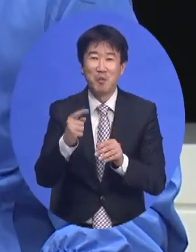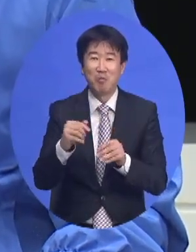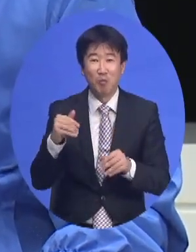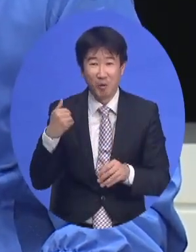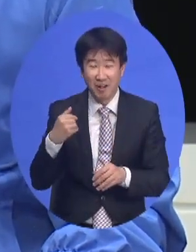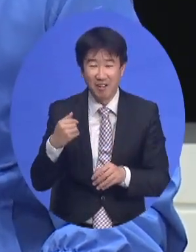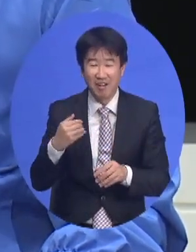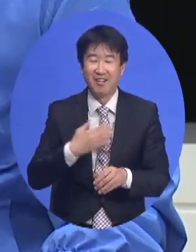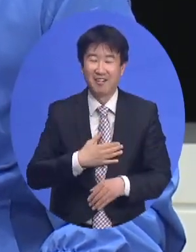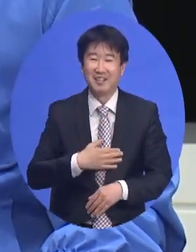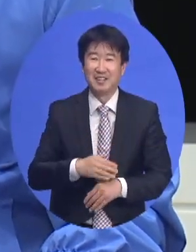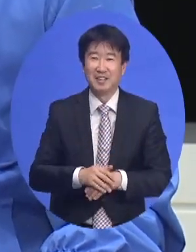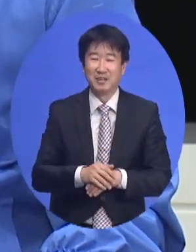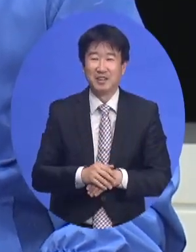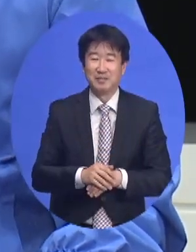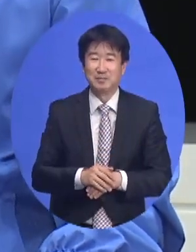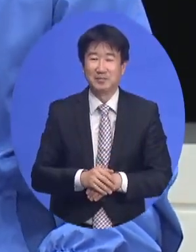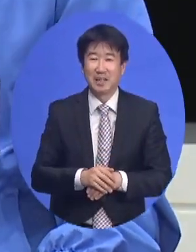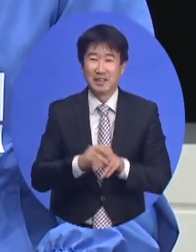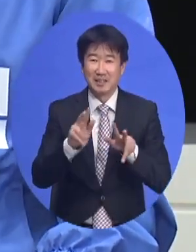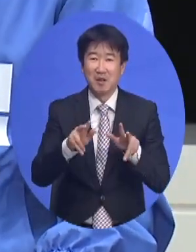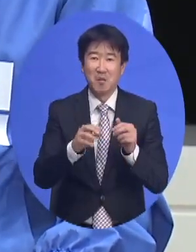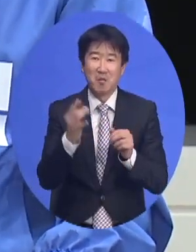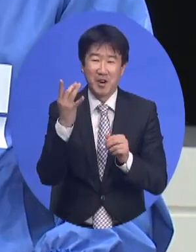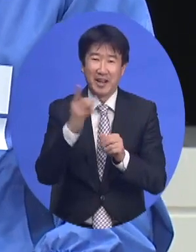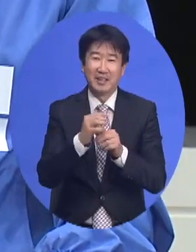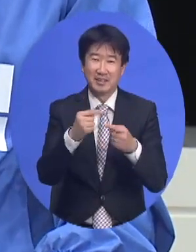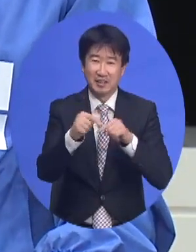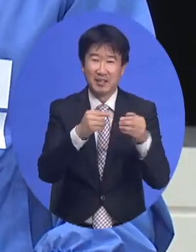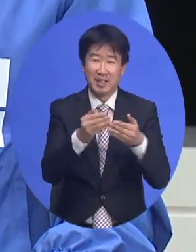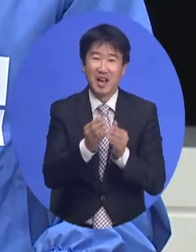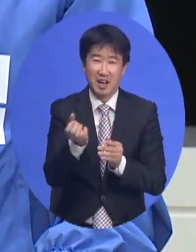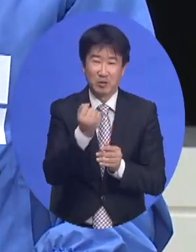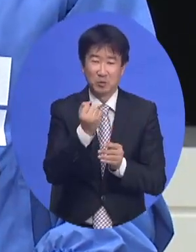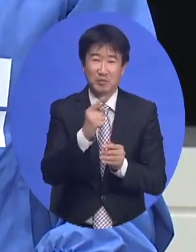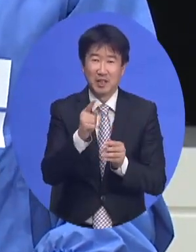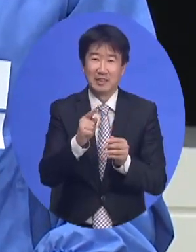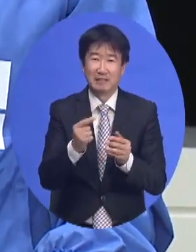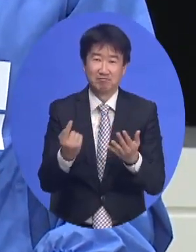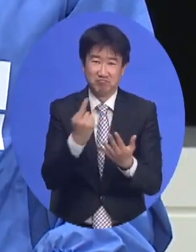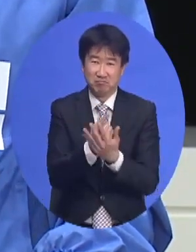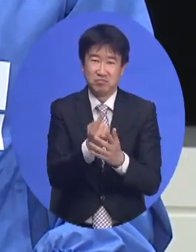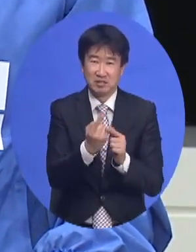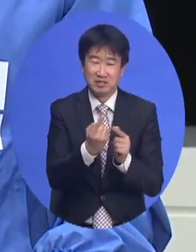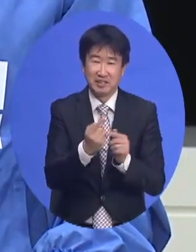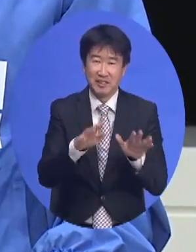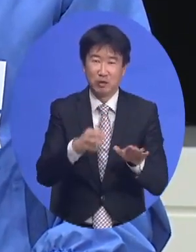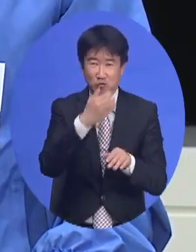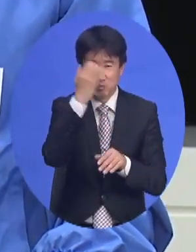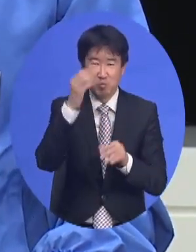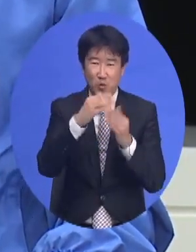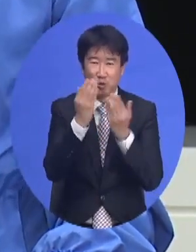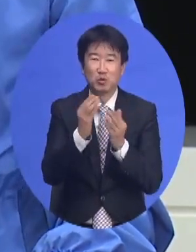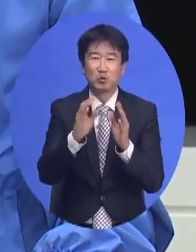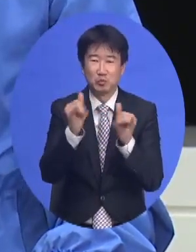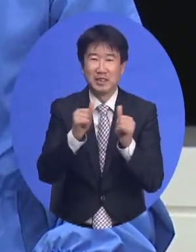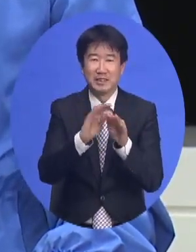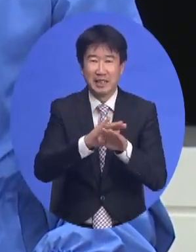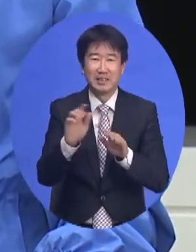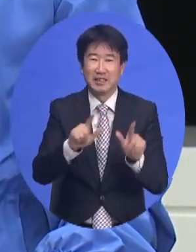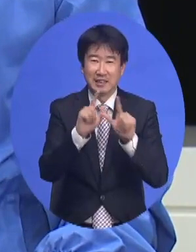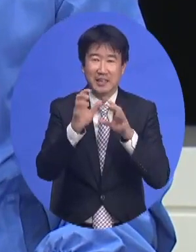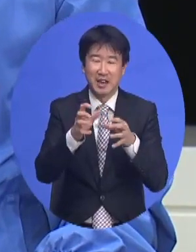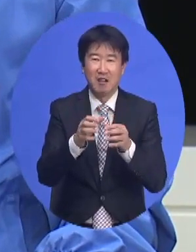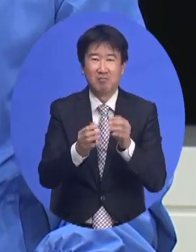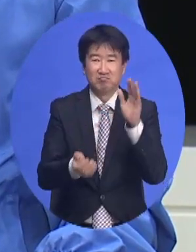모르시는 모양이구만요. 예. 저는요, 기존 정당을 가지고는 정말로 나의 꿈을, 즉 모든 국민이 잘 사는 나라를 만들